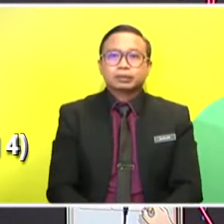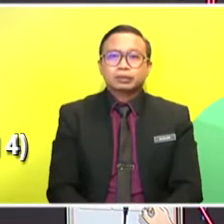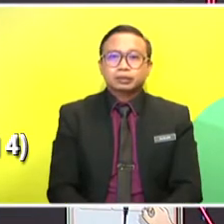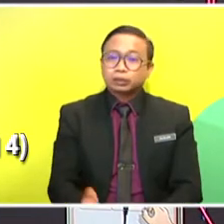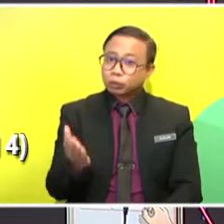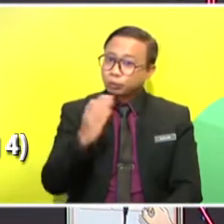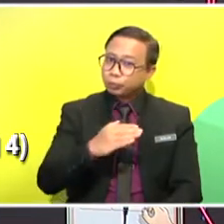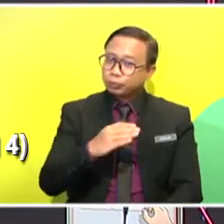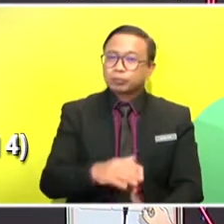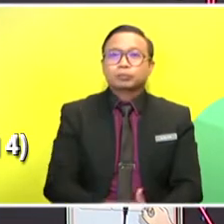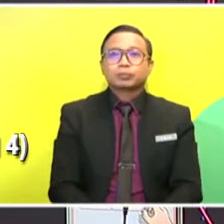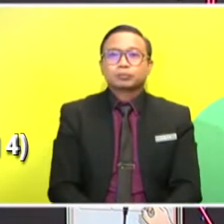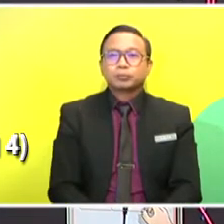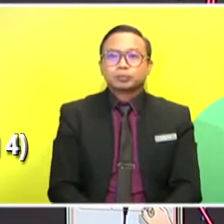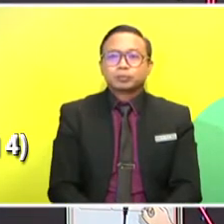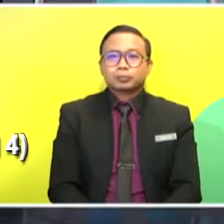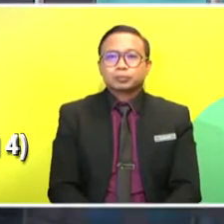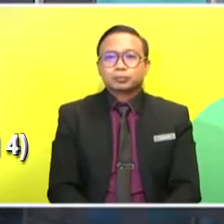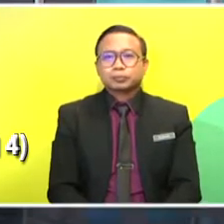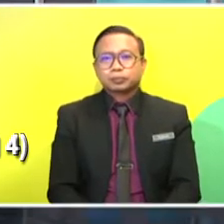Bersedia. Mari.